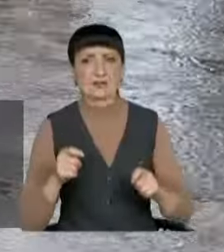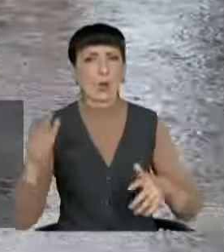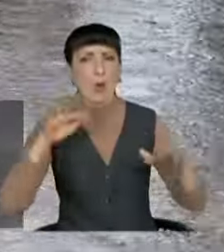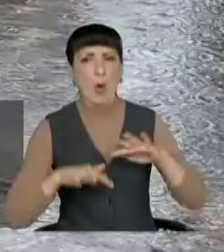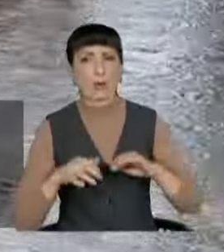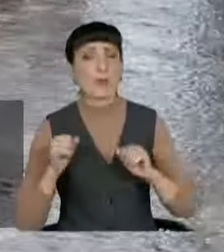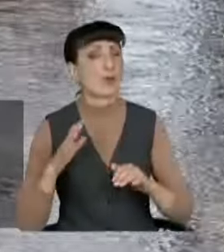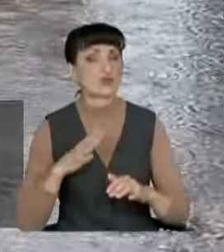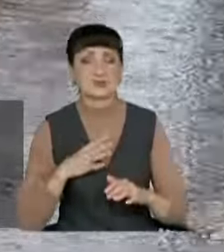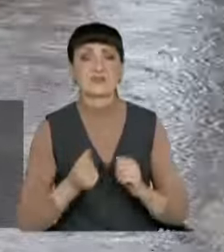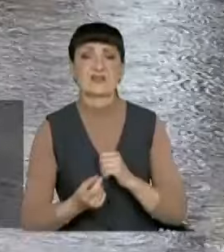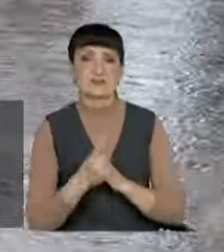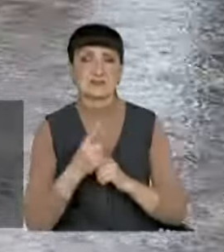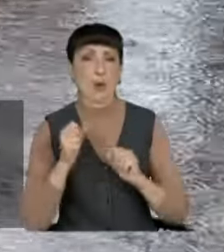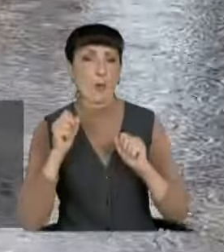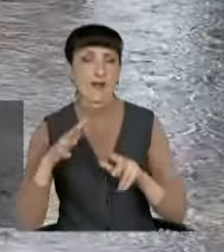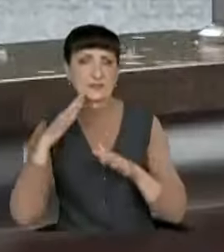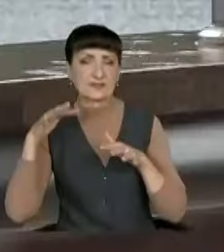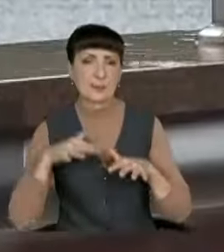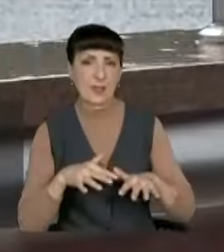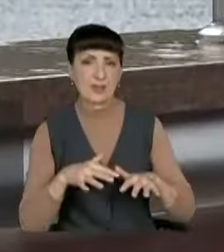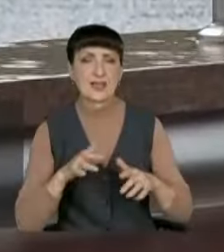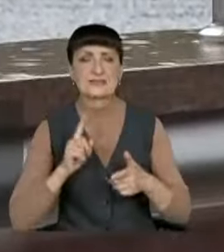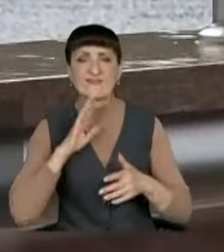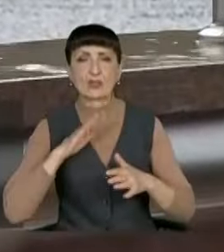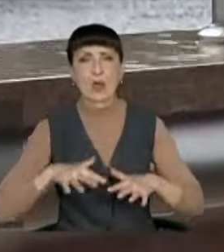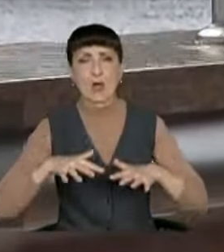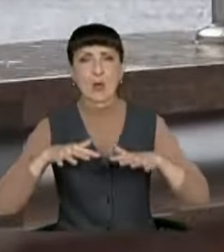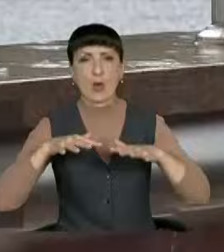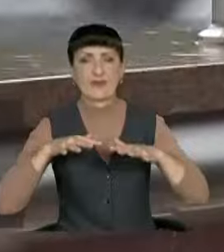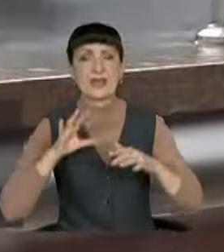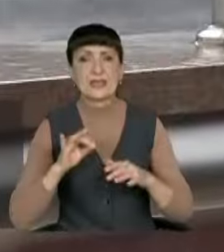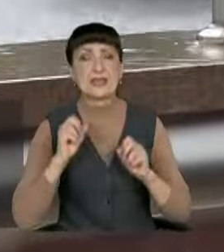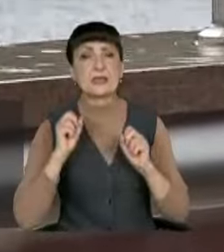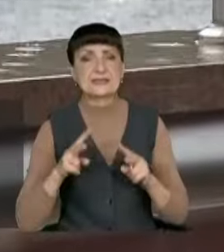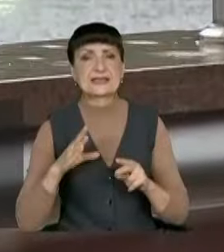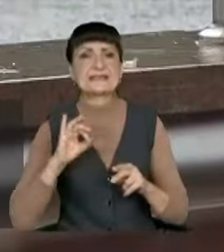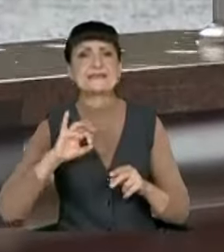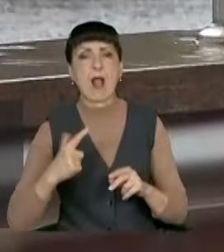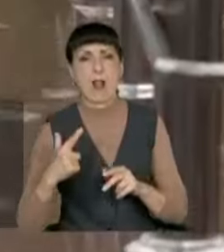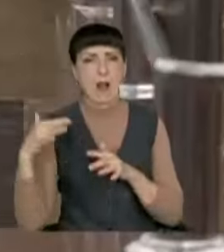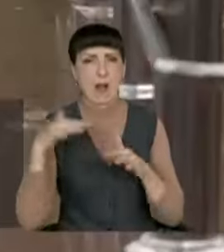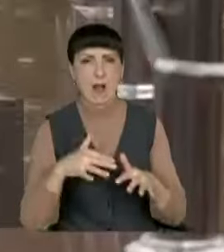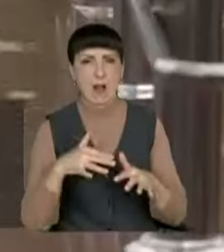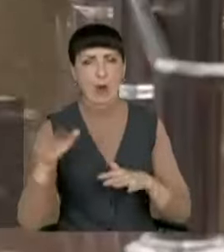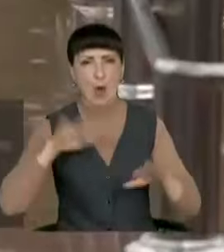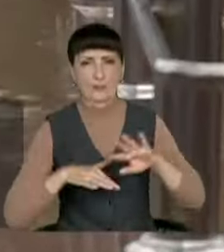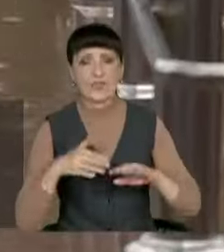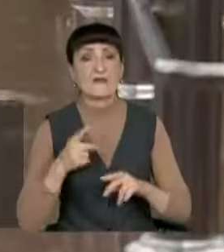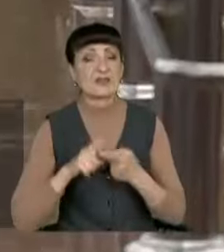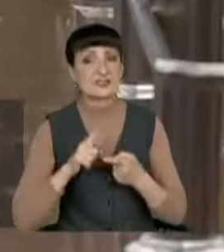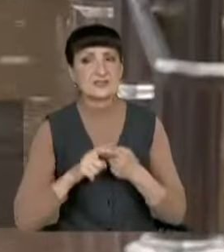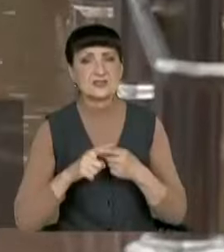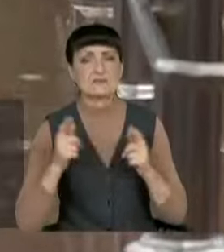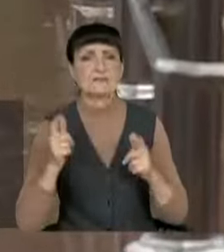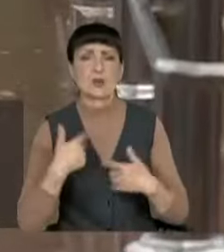местностях может возникнуть риск подтопления территории из-за подъема уровня воды, а также риск селевых переходов с гор. В этой связи прикрыты